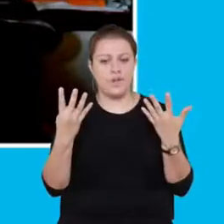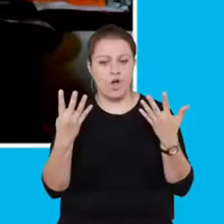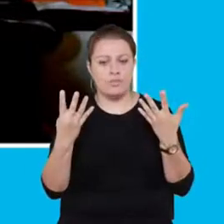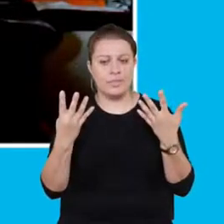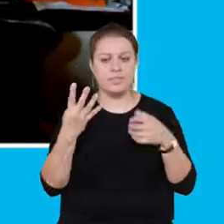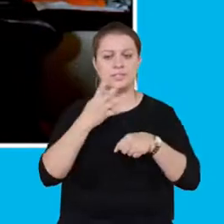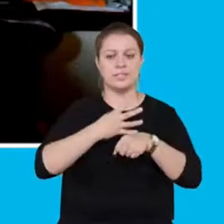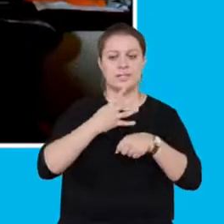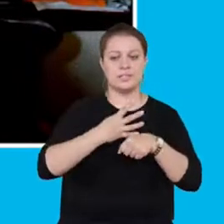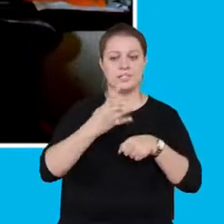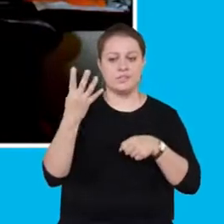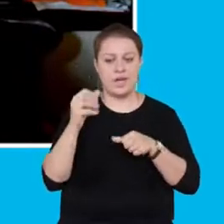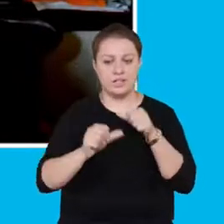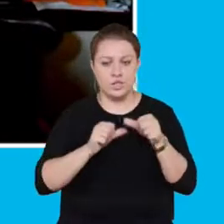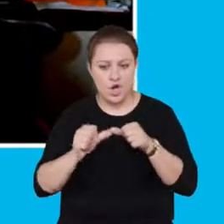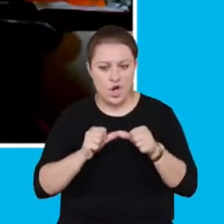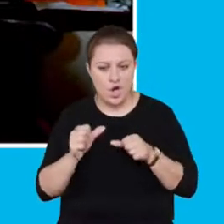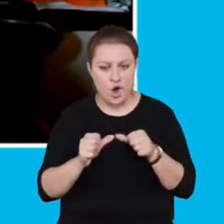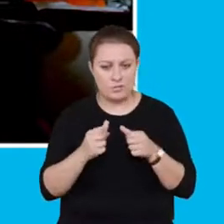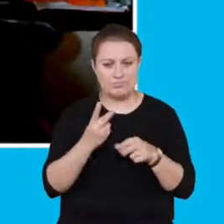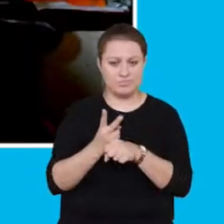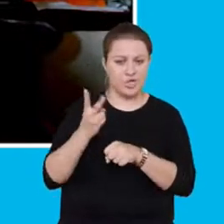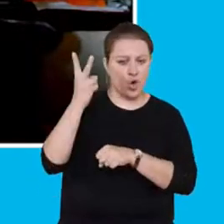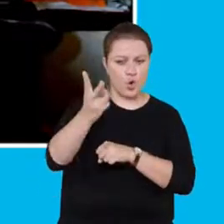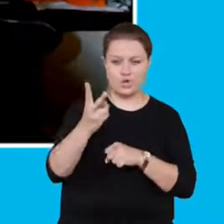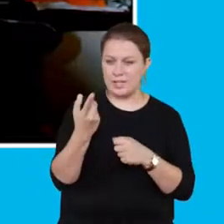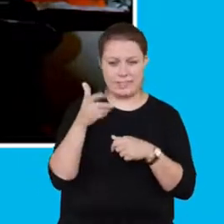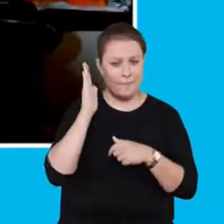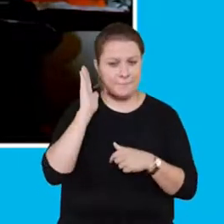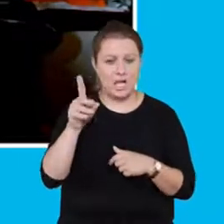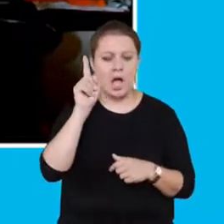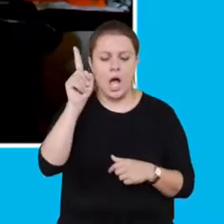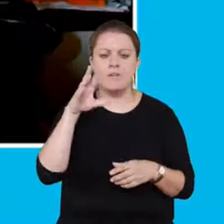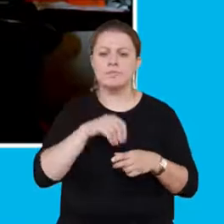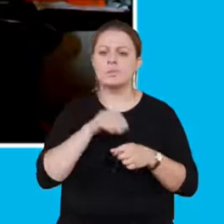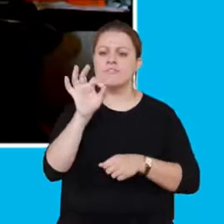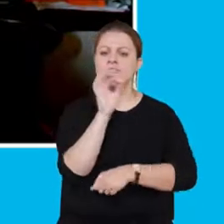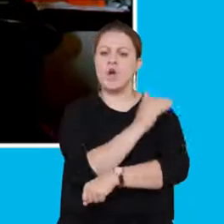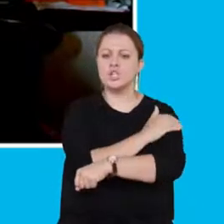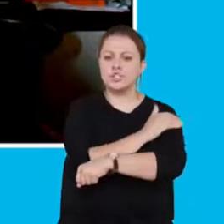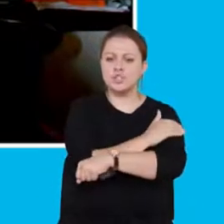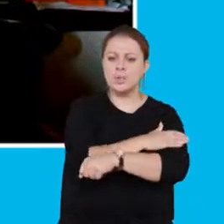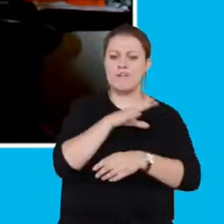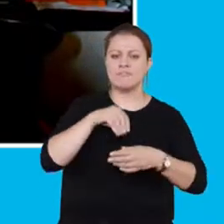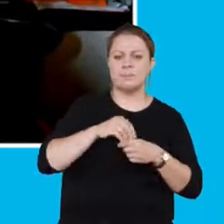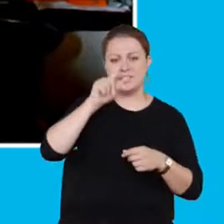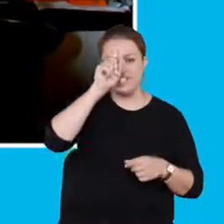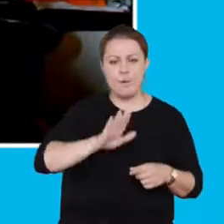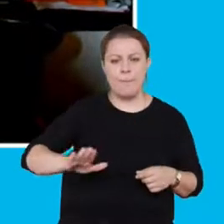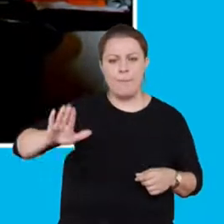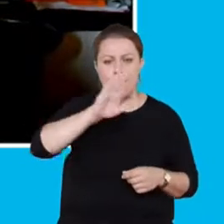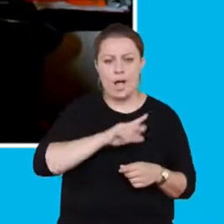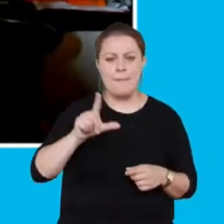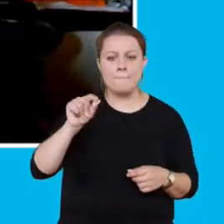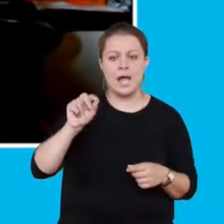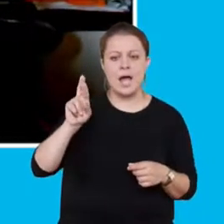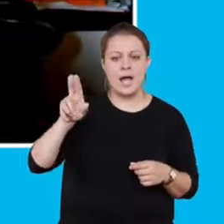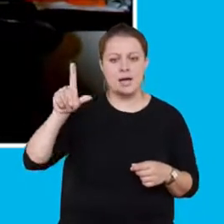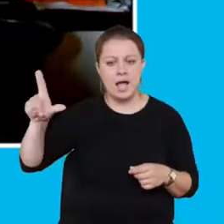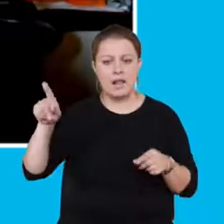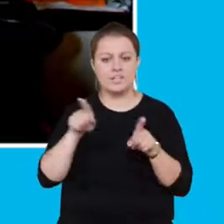roku, ale jakby siła legitymizująca społecznie PRL i komunizm